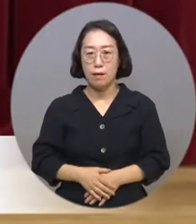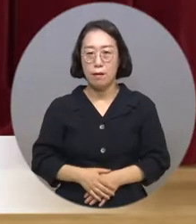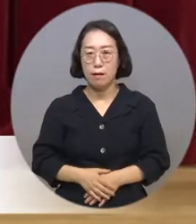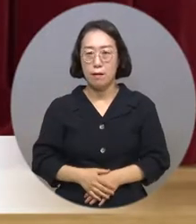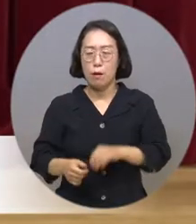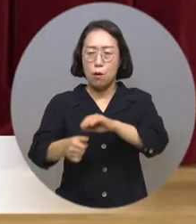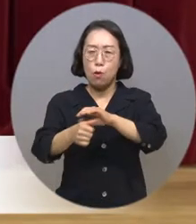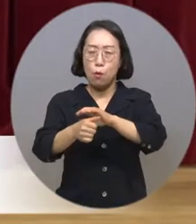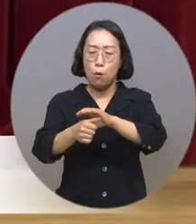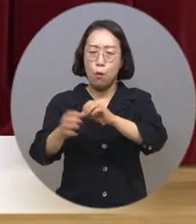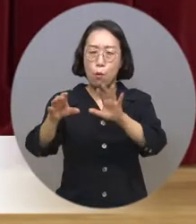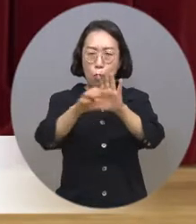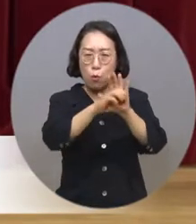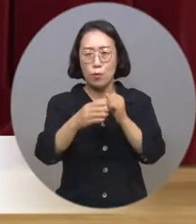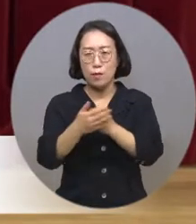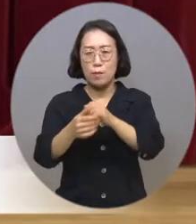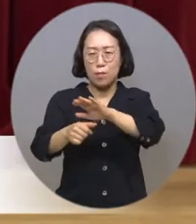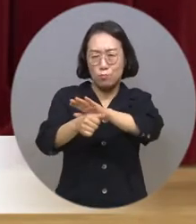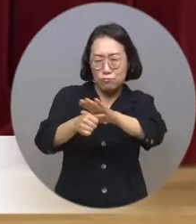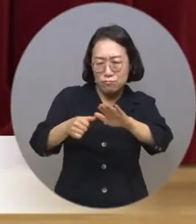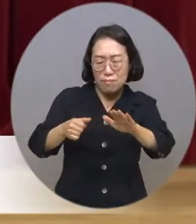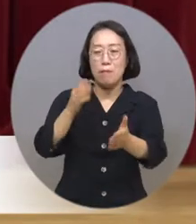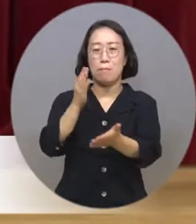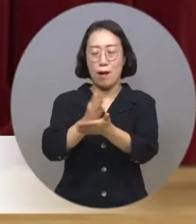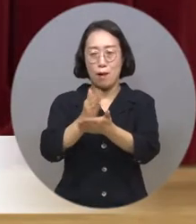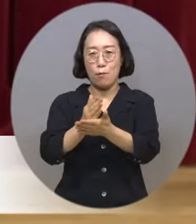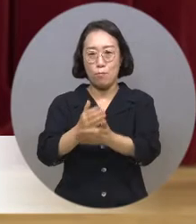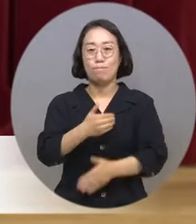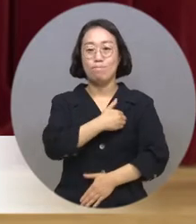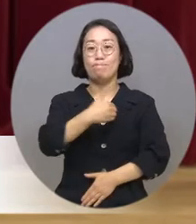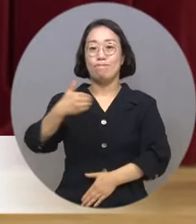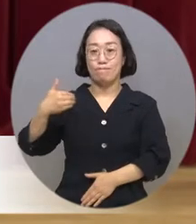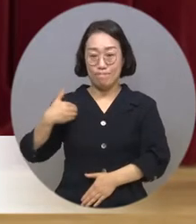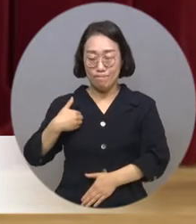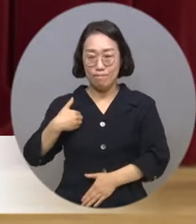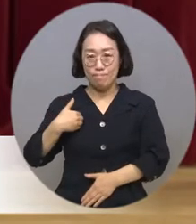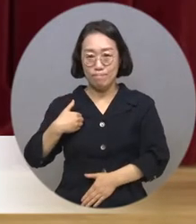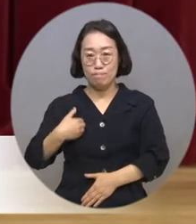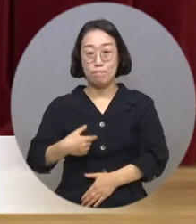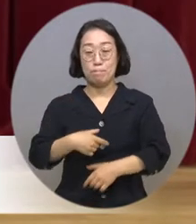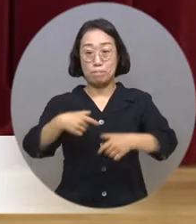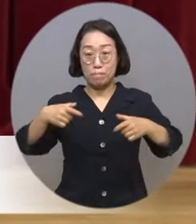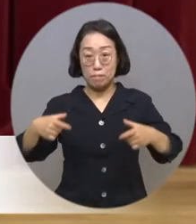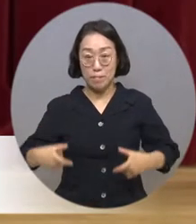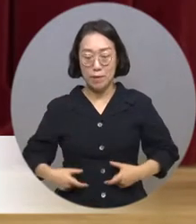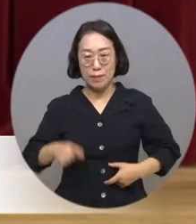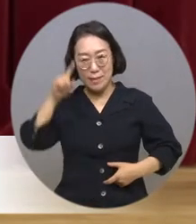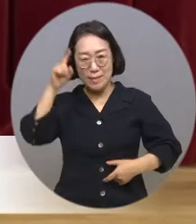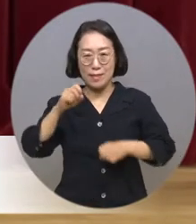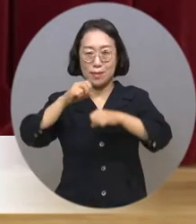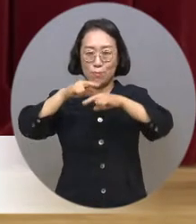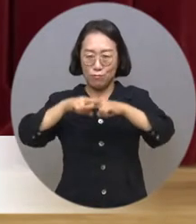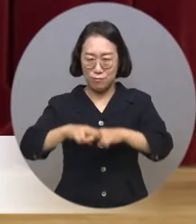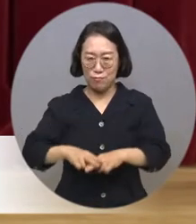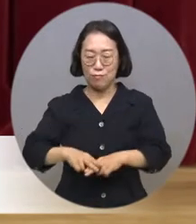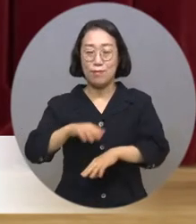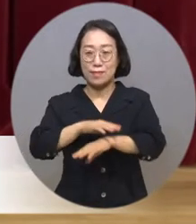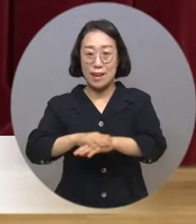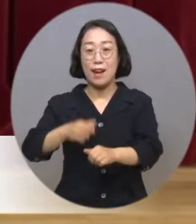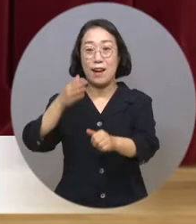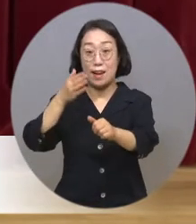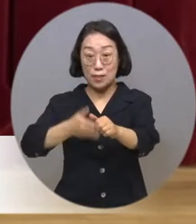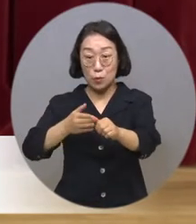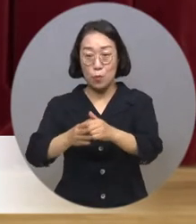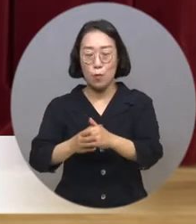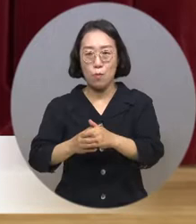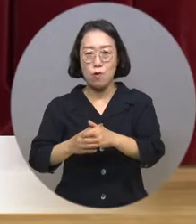움츠렸던 가슴 활짝 펴시고 그동안 쌓였던 스트레스도 모두 날려버리시고 그동안 갈고